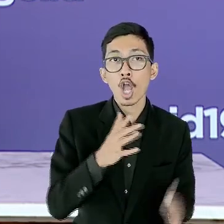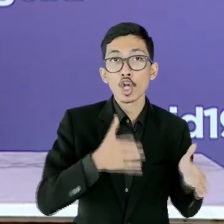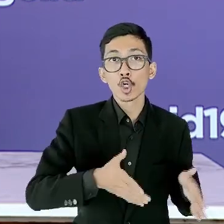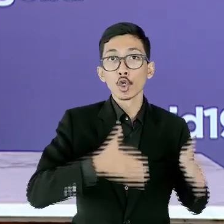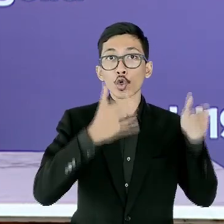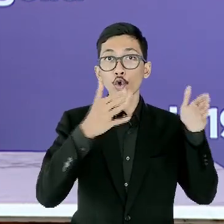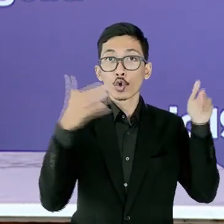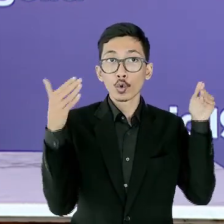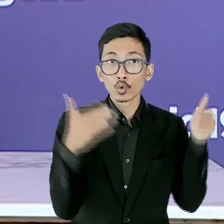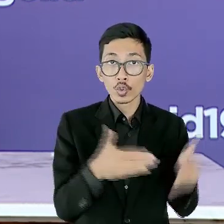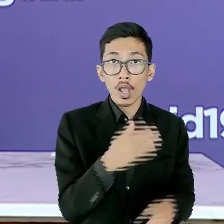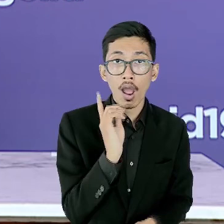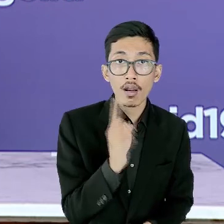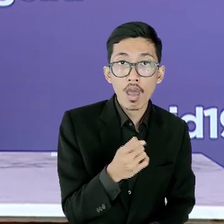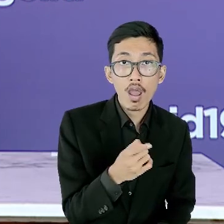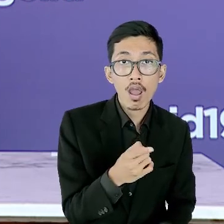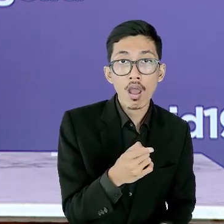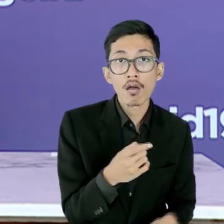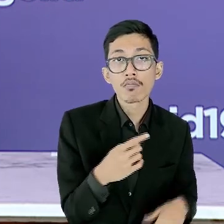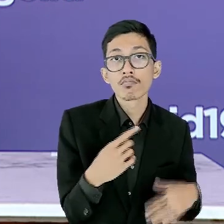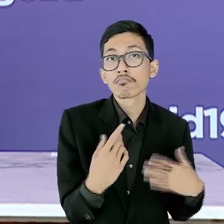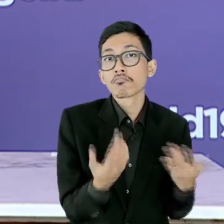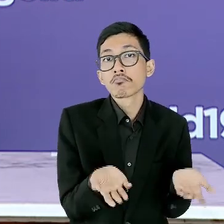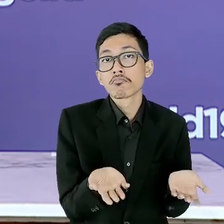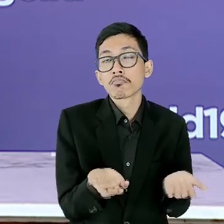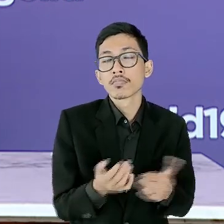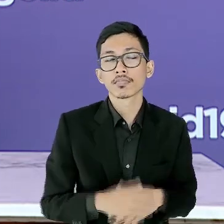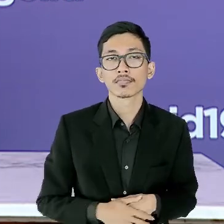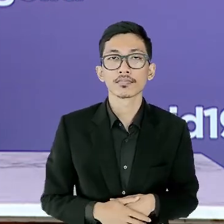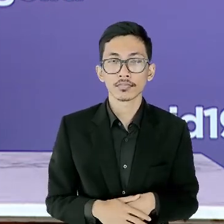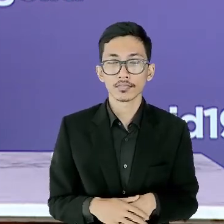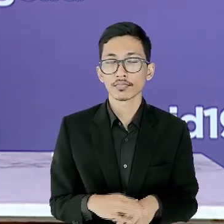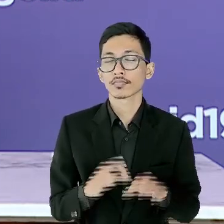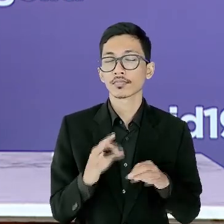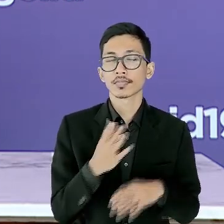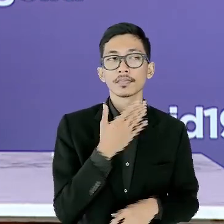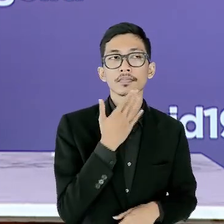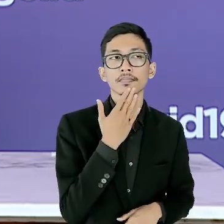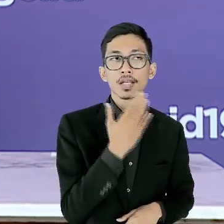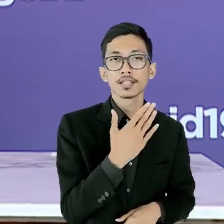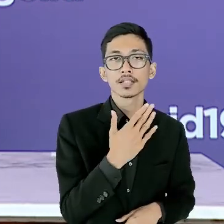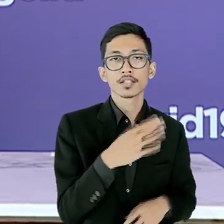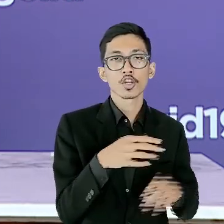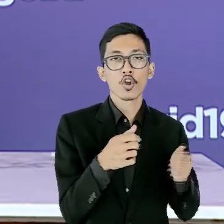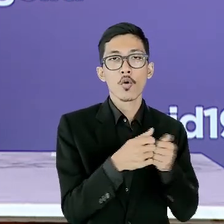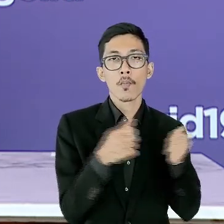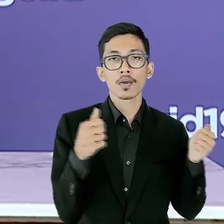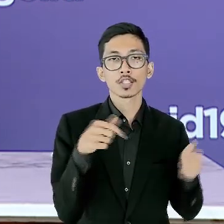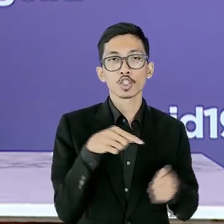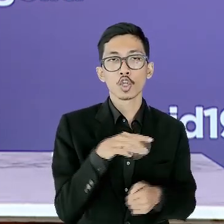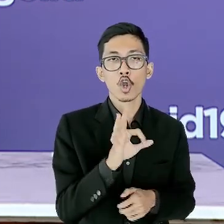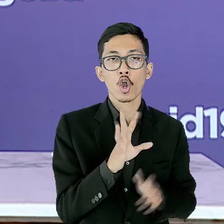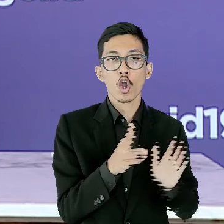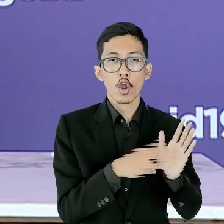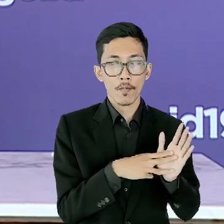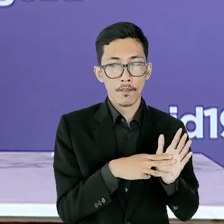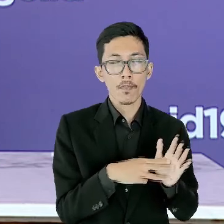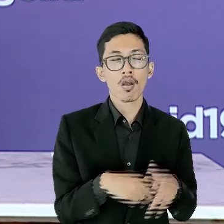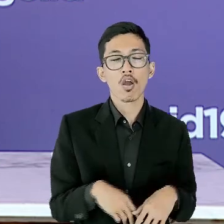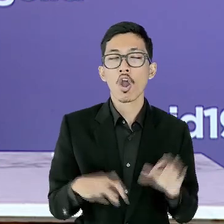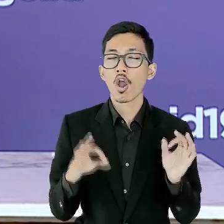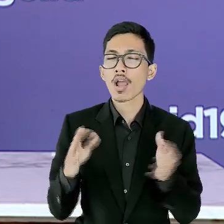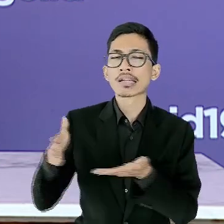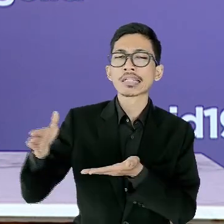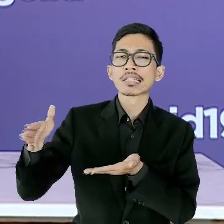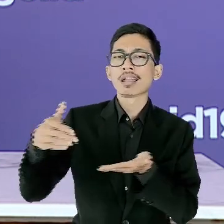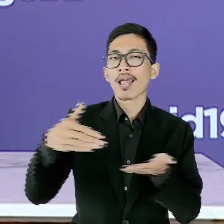khusus untuk isolasi terpusat? Terima kasih kompas.com. Per data 5 Oktober,